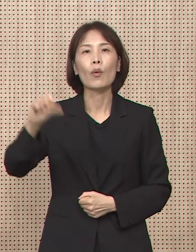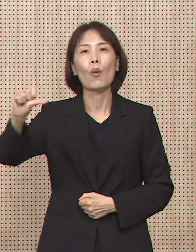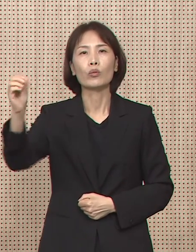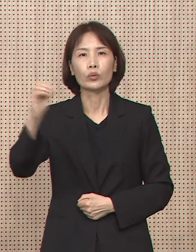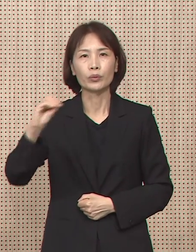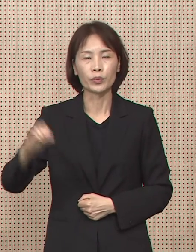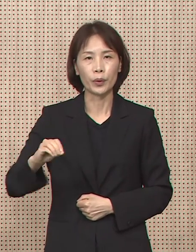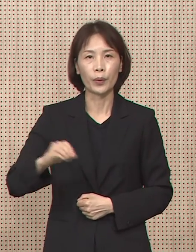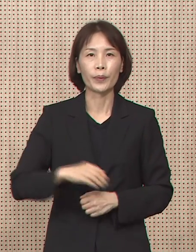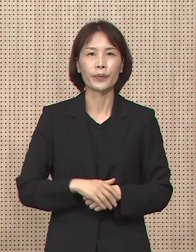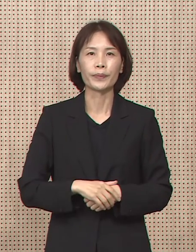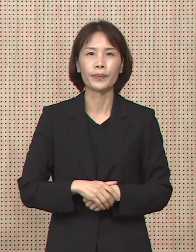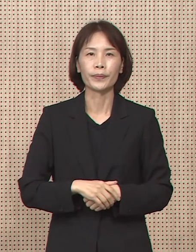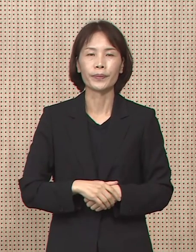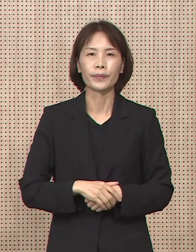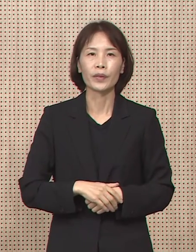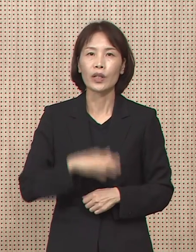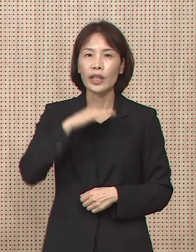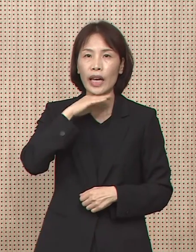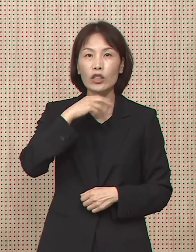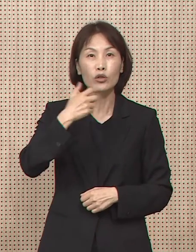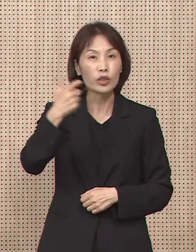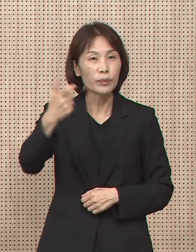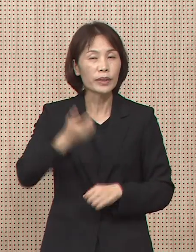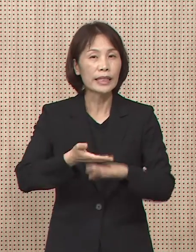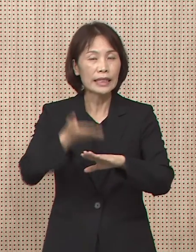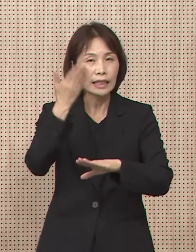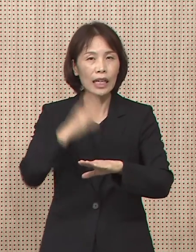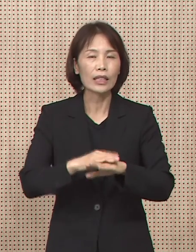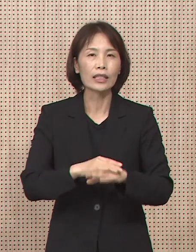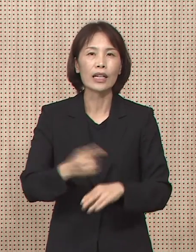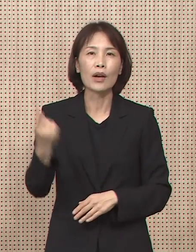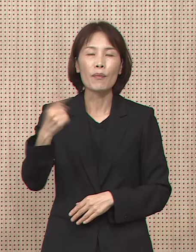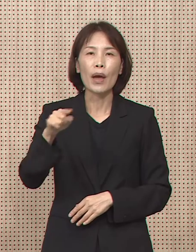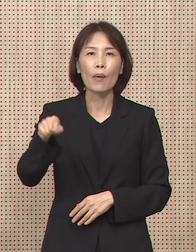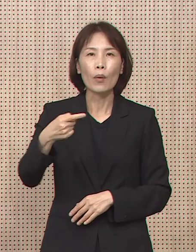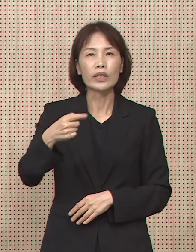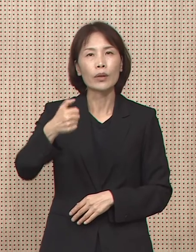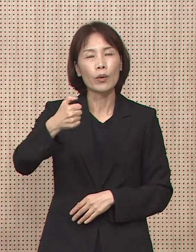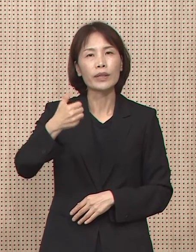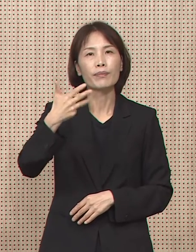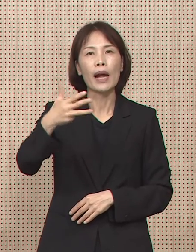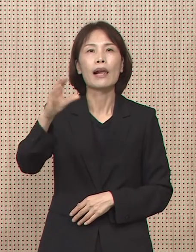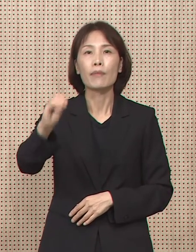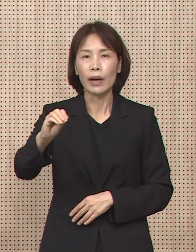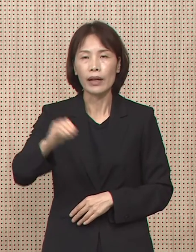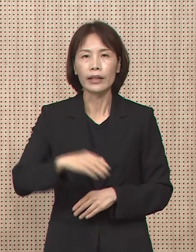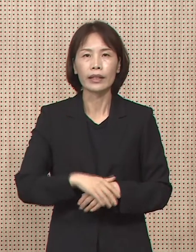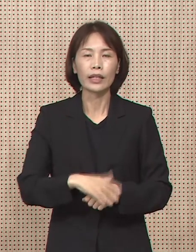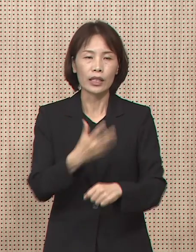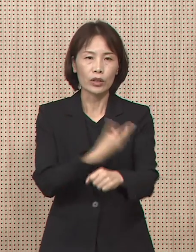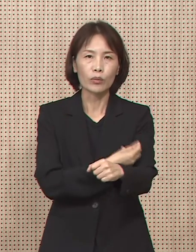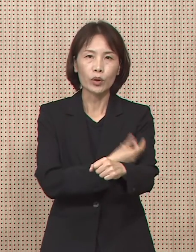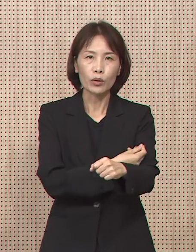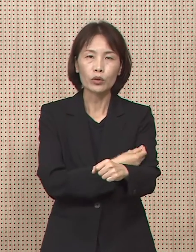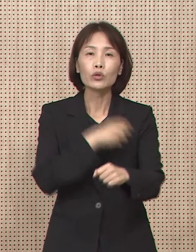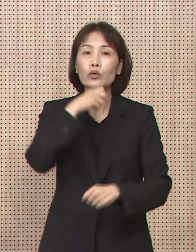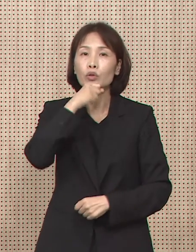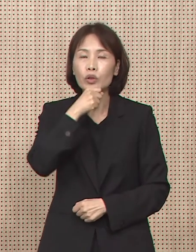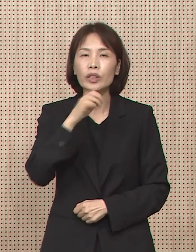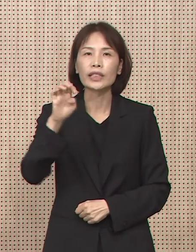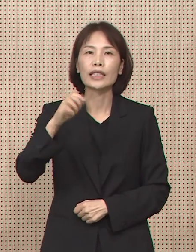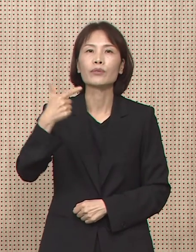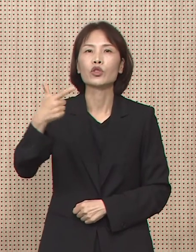35.5%입니다. 4차 접종자 중 60세 이상 고령층은 128만 5,810명이며 접종률은